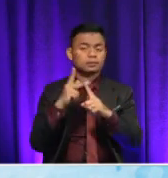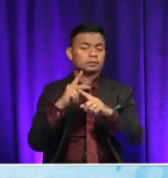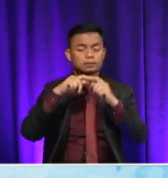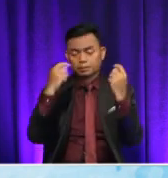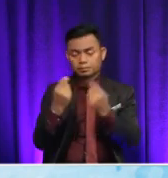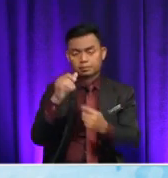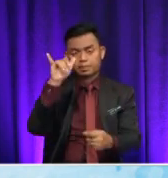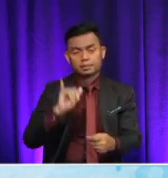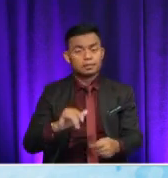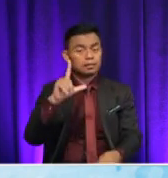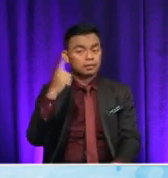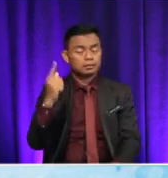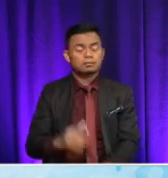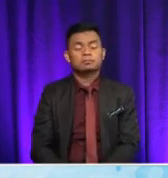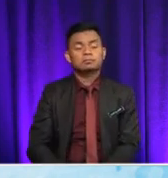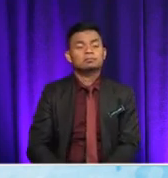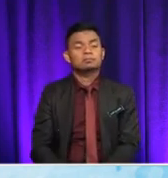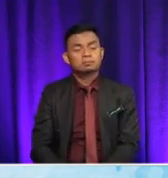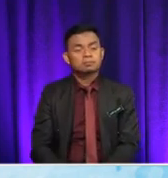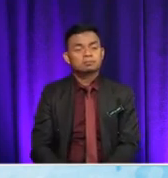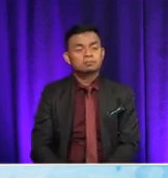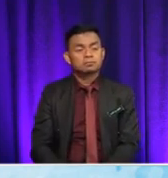air lebihan daripada seterusnya